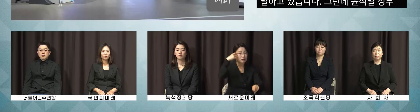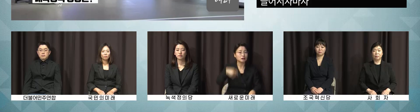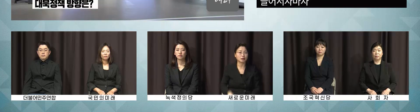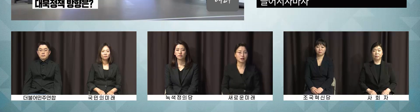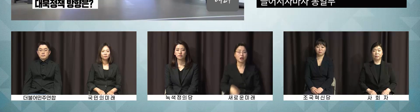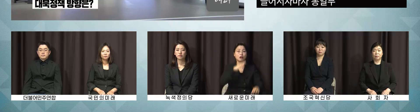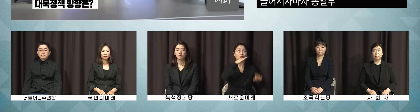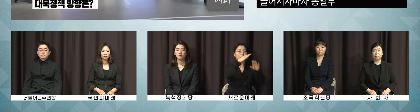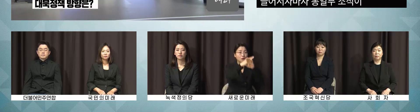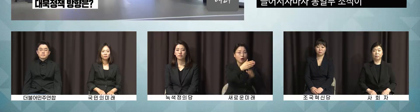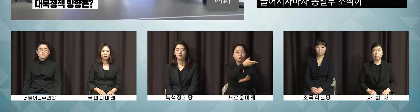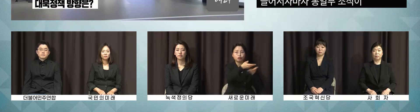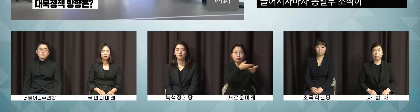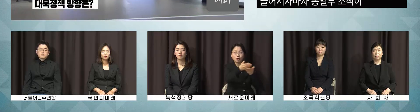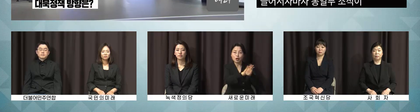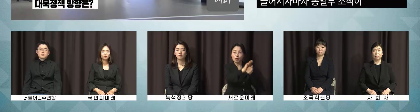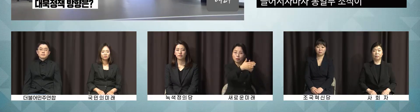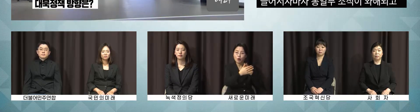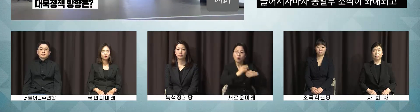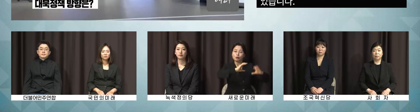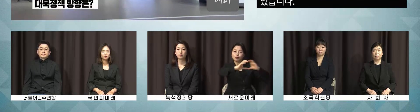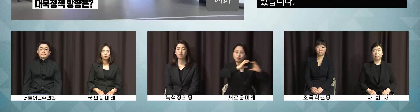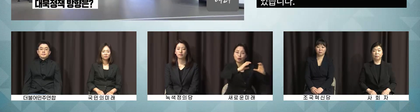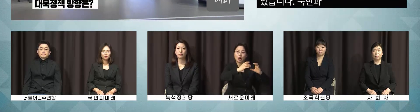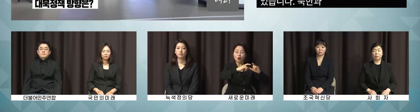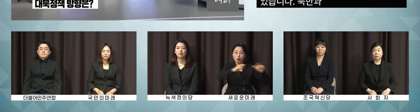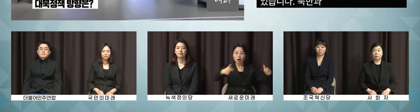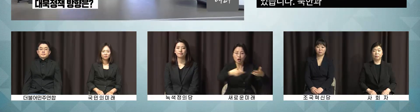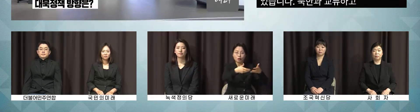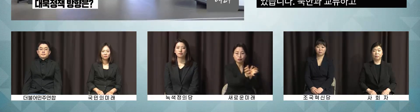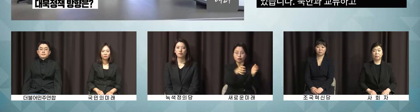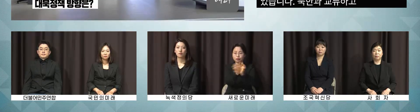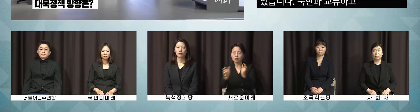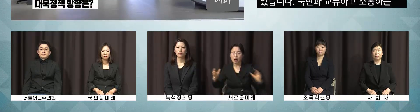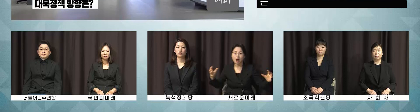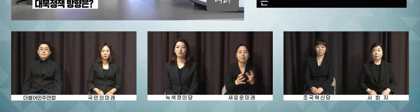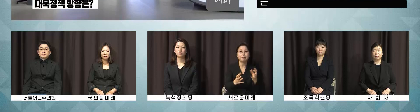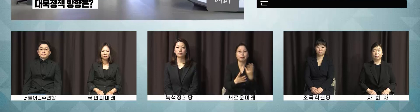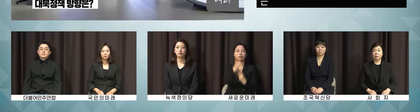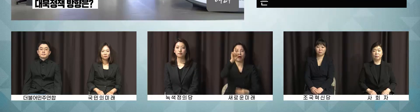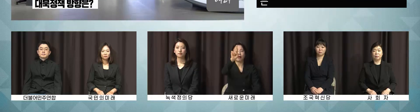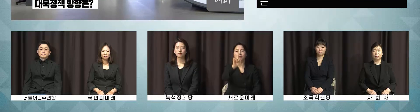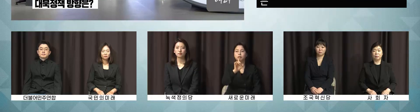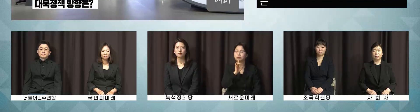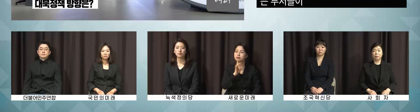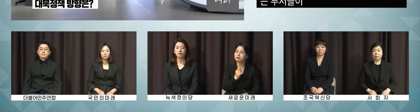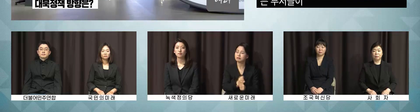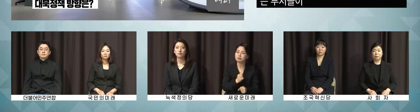북한과 교류하고 협력하고 소통하기 위한 모든 부서들이 다 통폐합되었습니다. 대북 교류